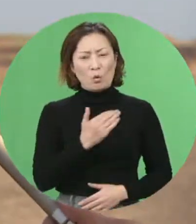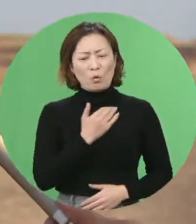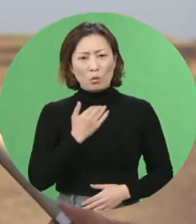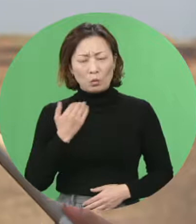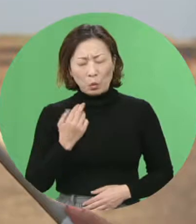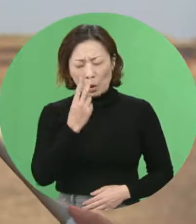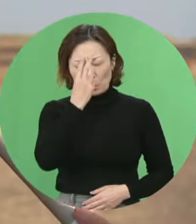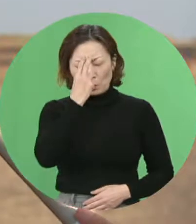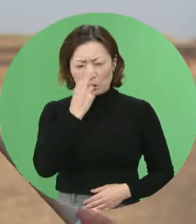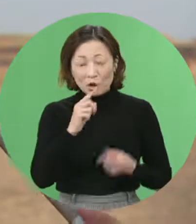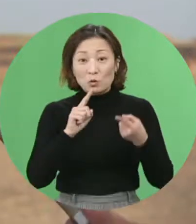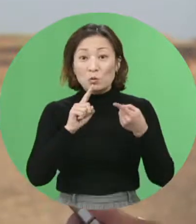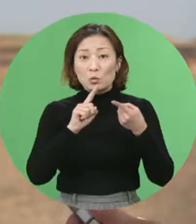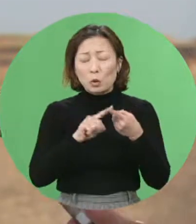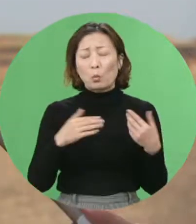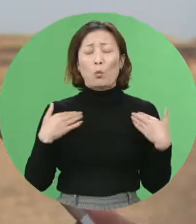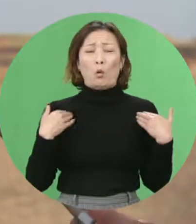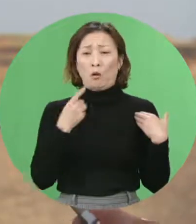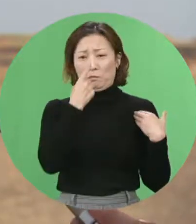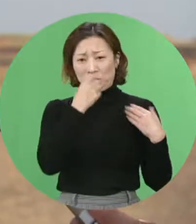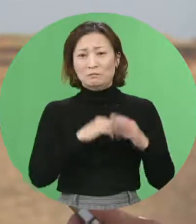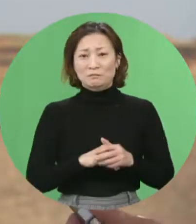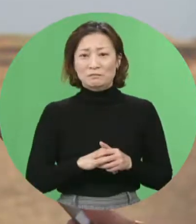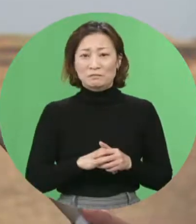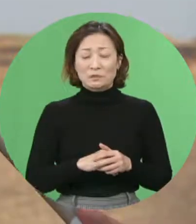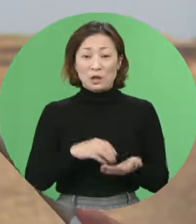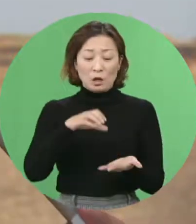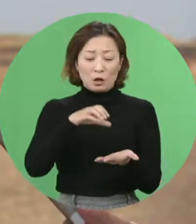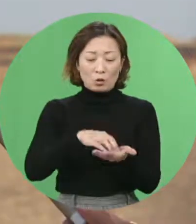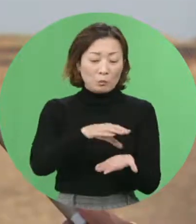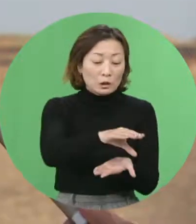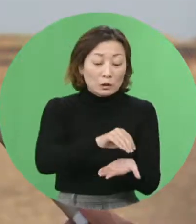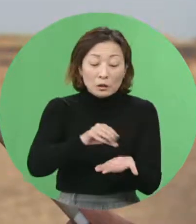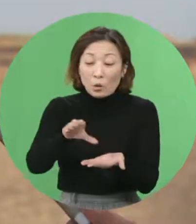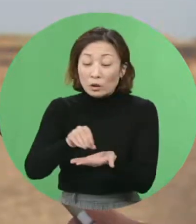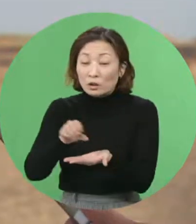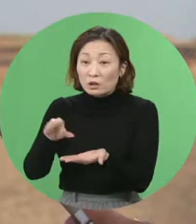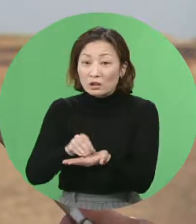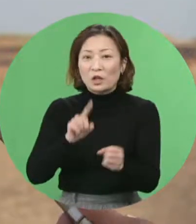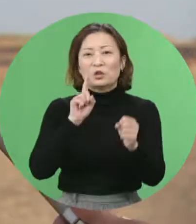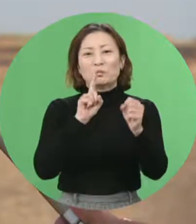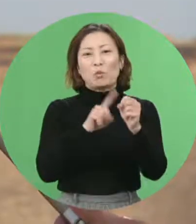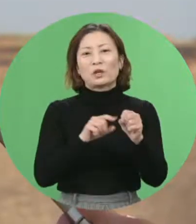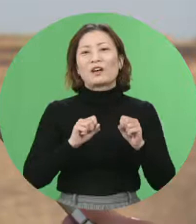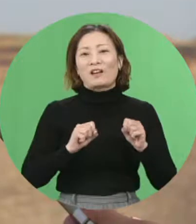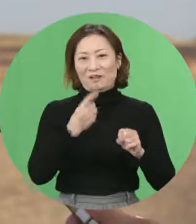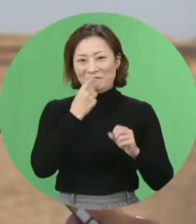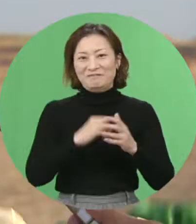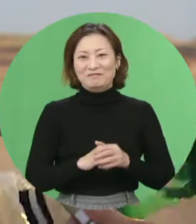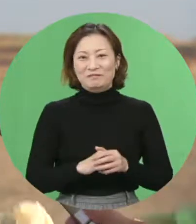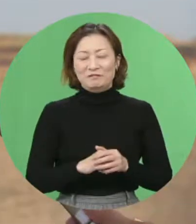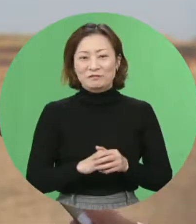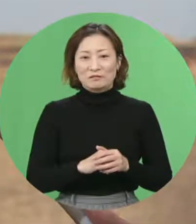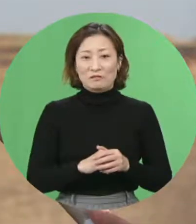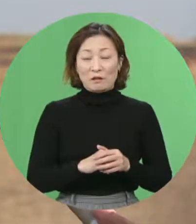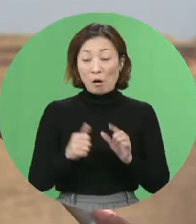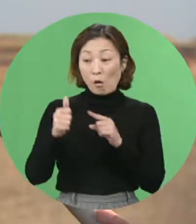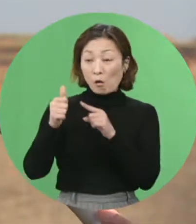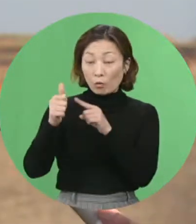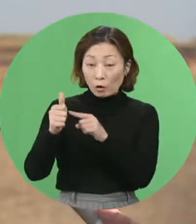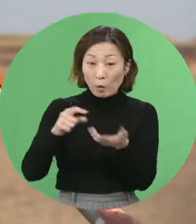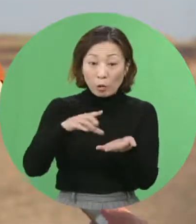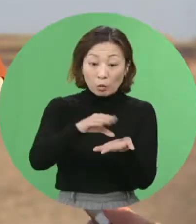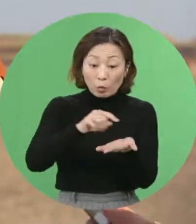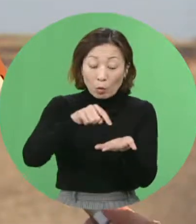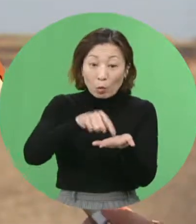我々はちょっと芸術的なことは分かりませんけど、ゴミ拾いだけの目的でやっておりますから、田口さんはそれを利用して新